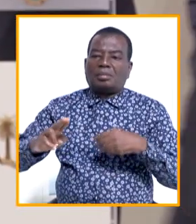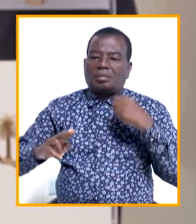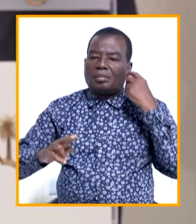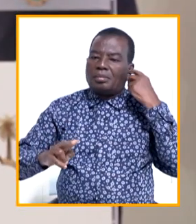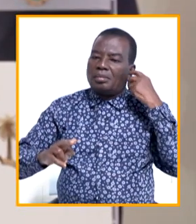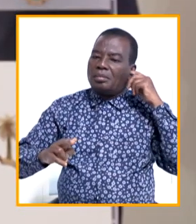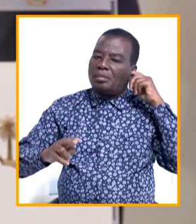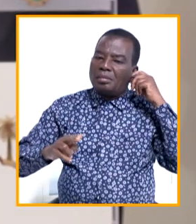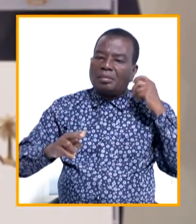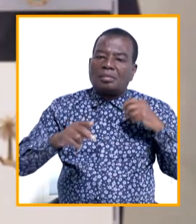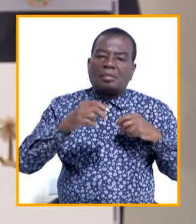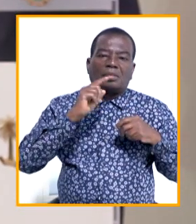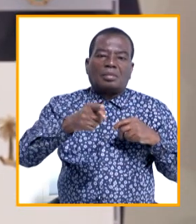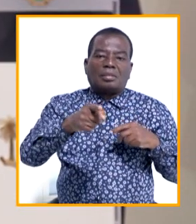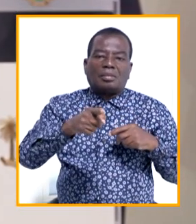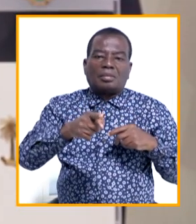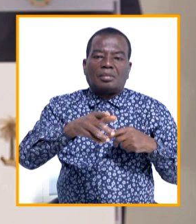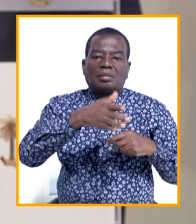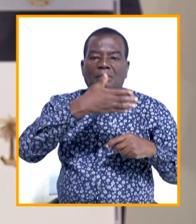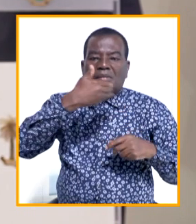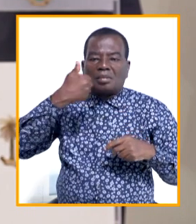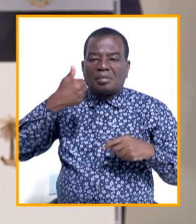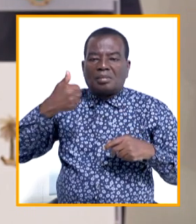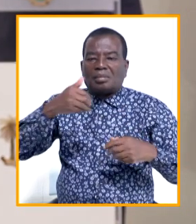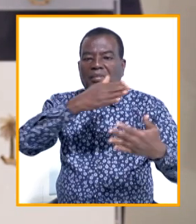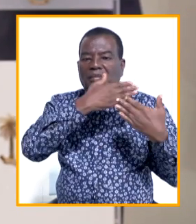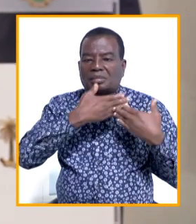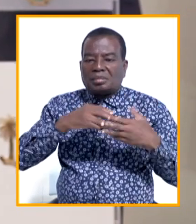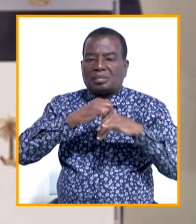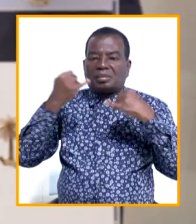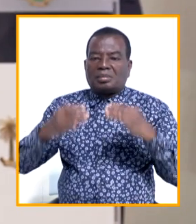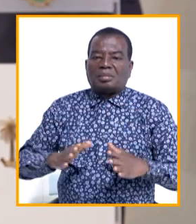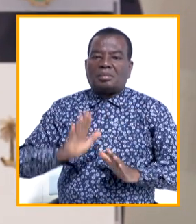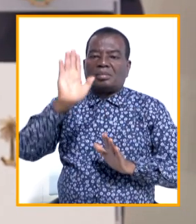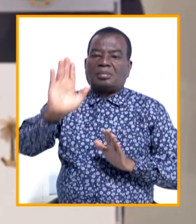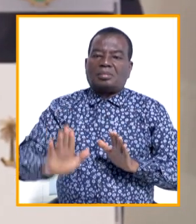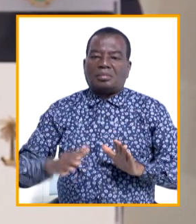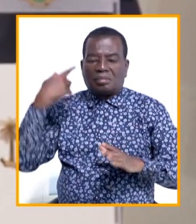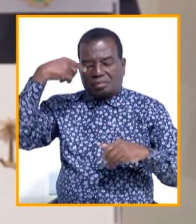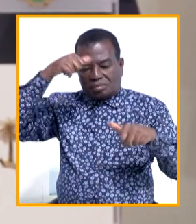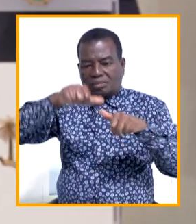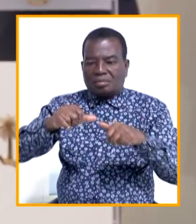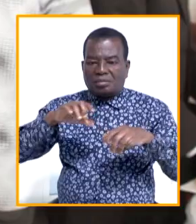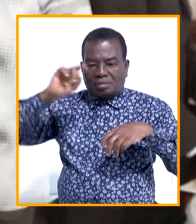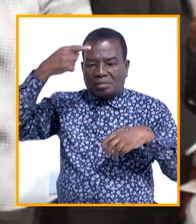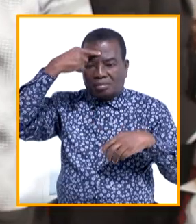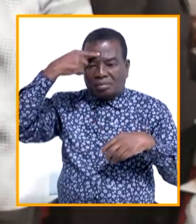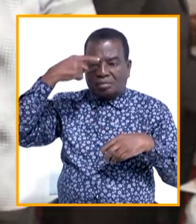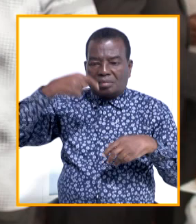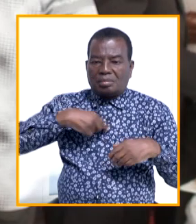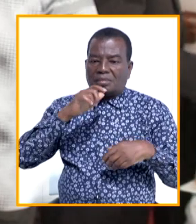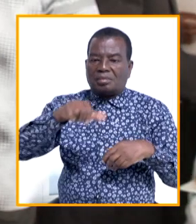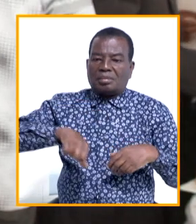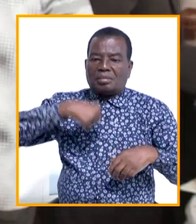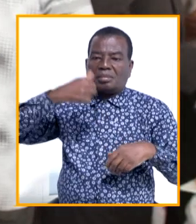Laurence ngessan prix d'excellence de meilleur chef d'entreprise catégorie Jeune salue d'ailleurs cette reconnaissance de l'État c'est une